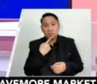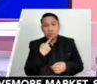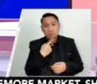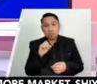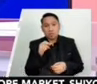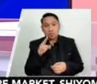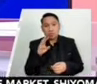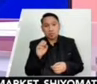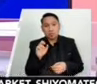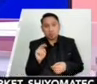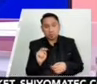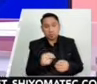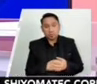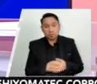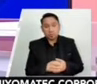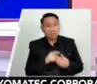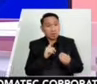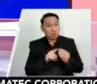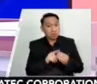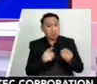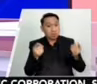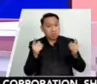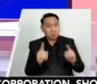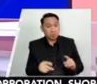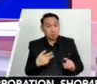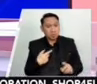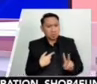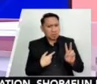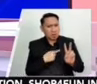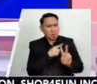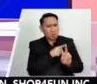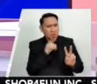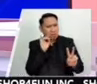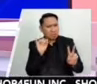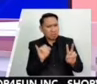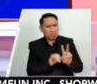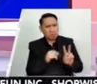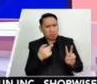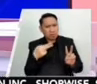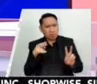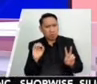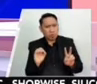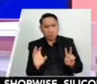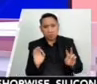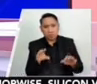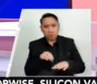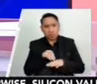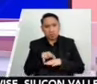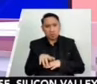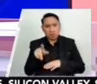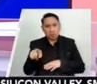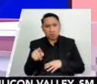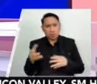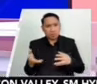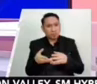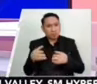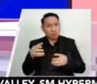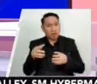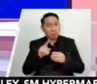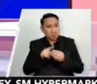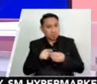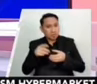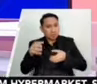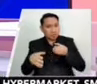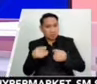gitna naman ang intriga sa pagkakaroon ng dalawang alis guo Wala raw itong epekto sa posibleng kaharapin ng mga kaso ng alkalde dahil sa pagkakasangkot umano